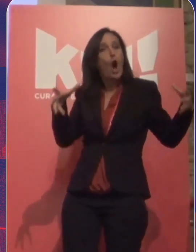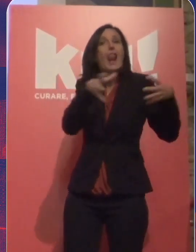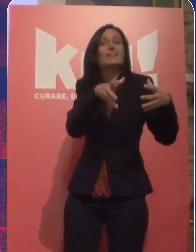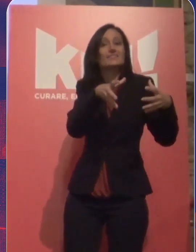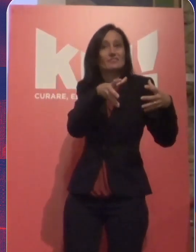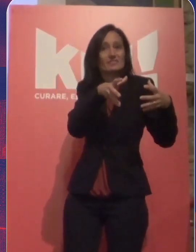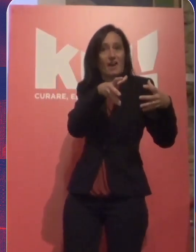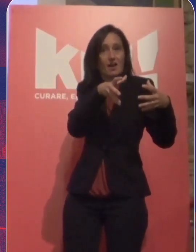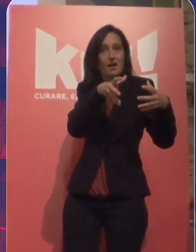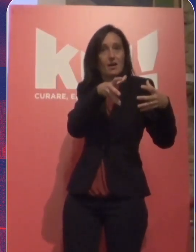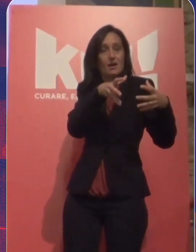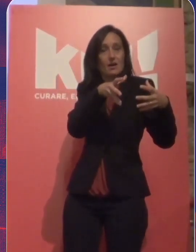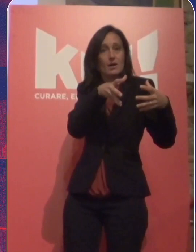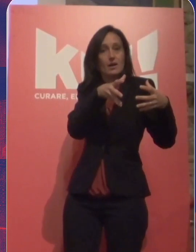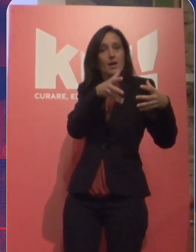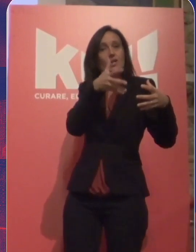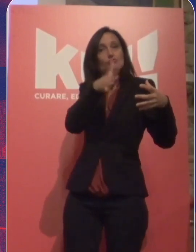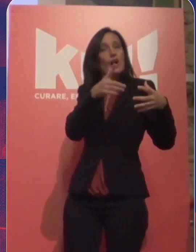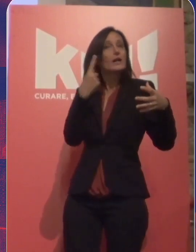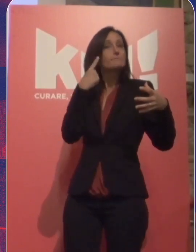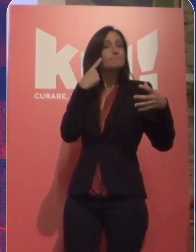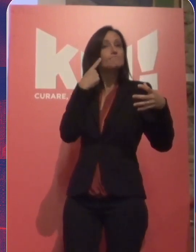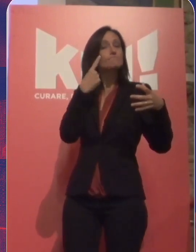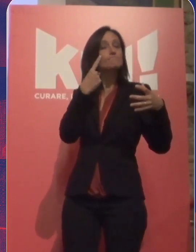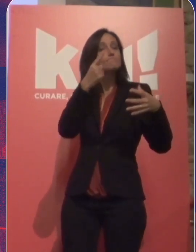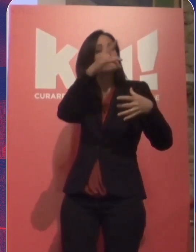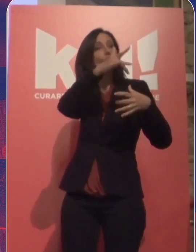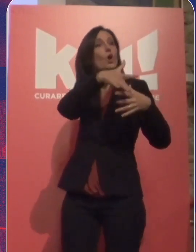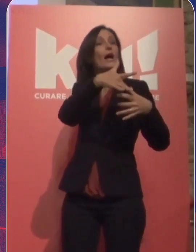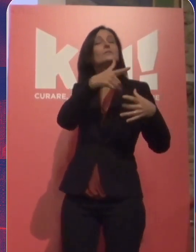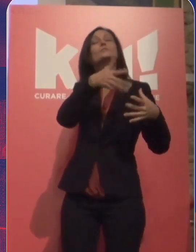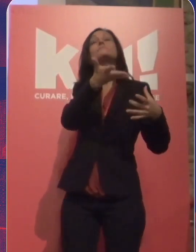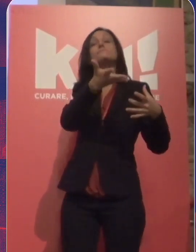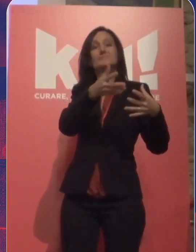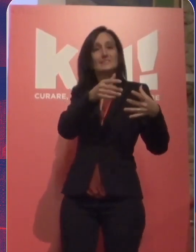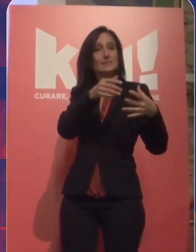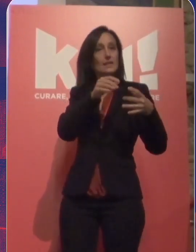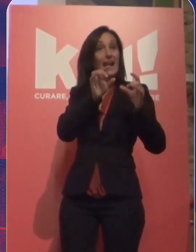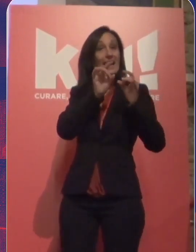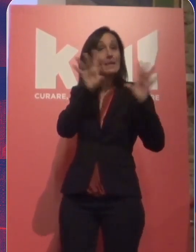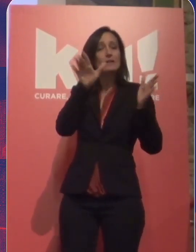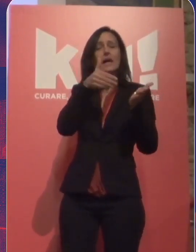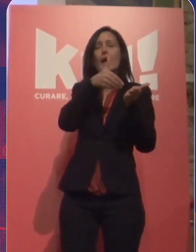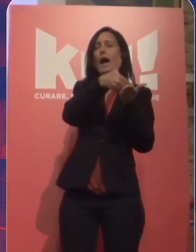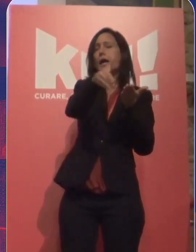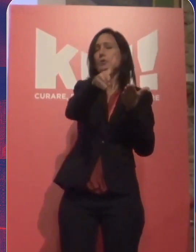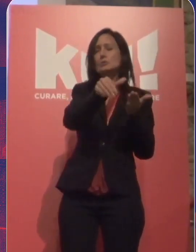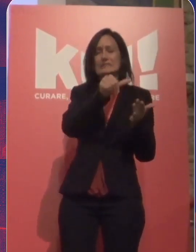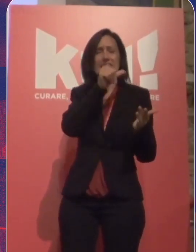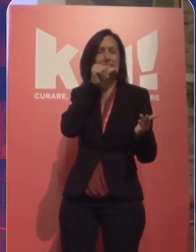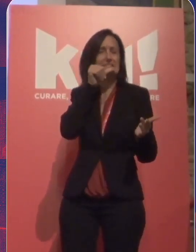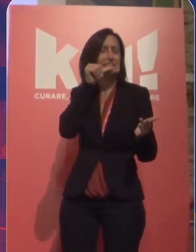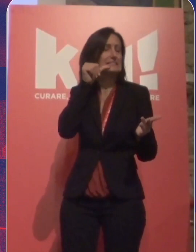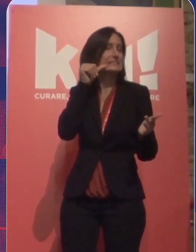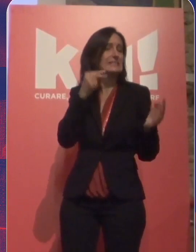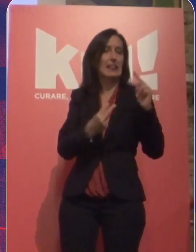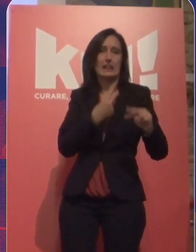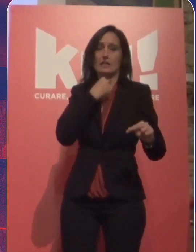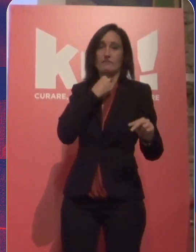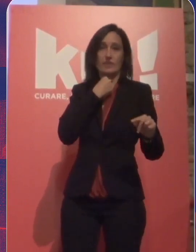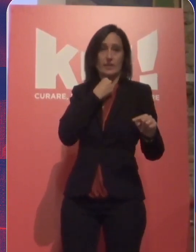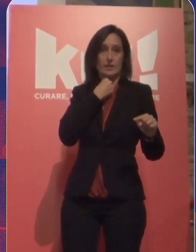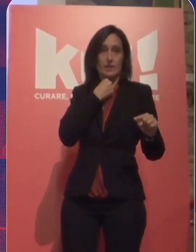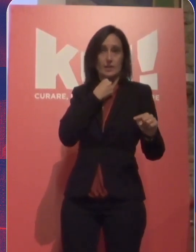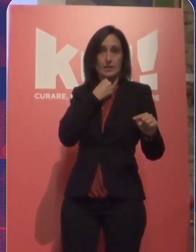necessaria rinuncia la libertà della necessaria rinuncia la libertà non l'abbiamo fatto per